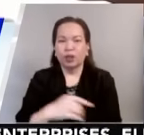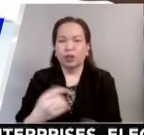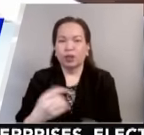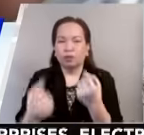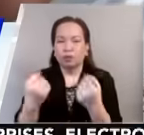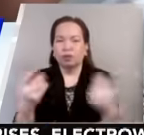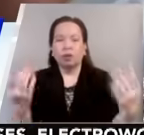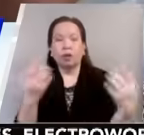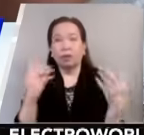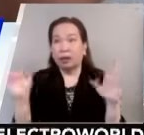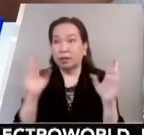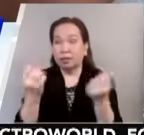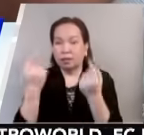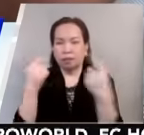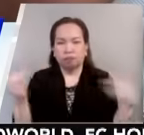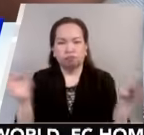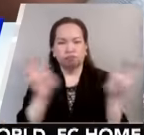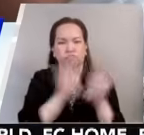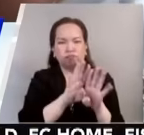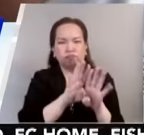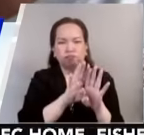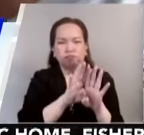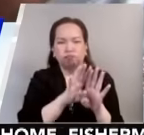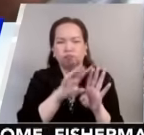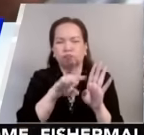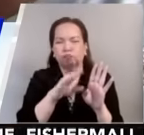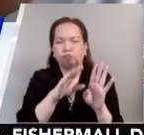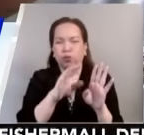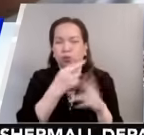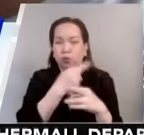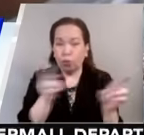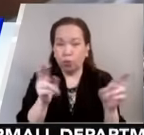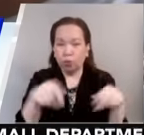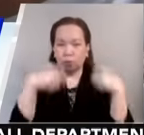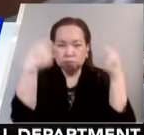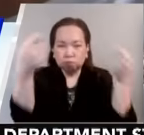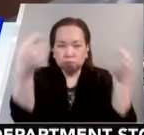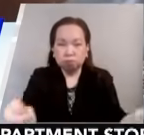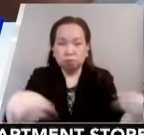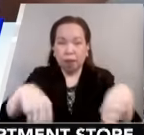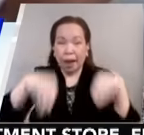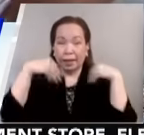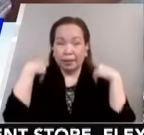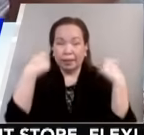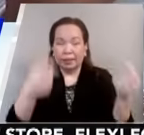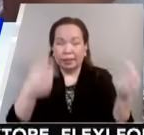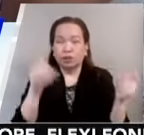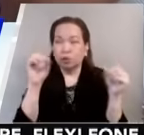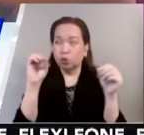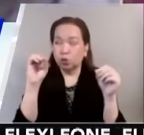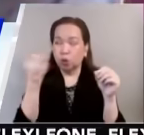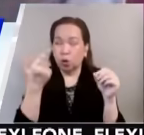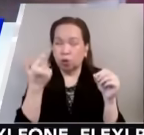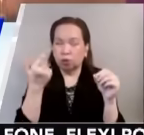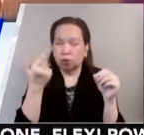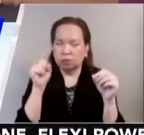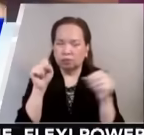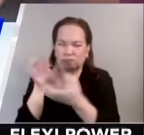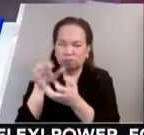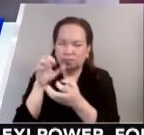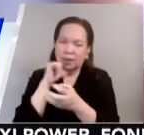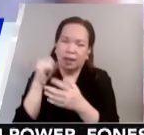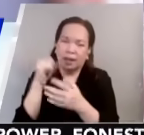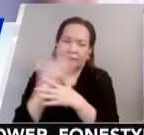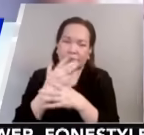toilet namin binabalot niya ngo kumot o ano par hindi sila masyadong maano ma-stress kumpara nung